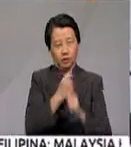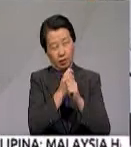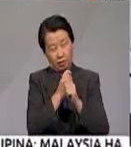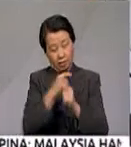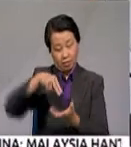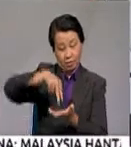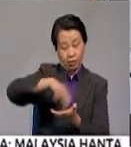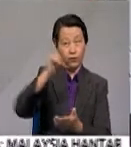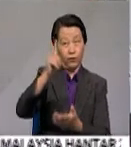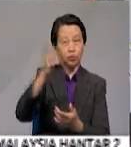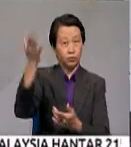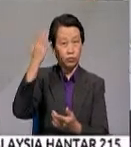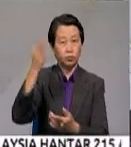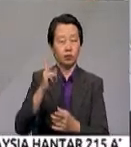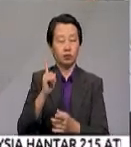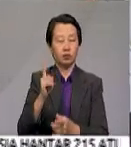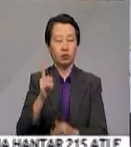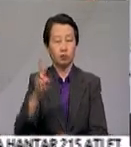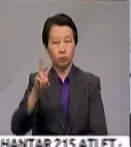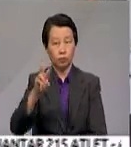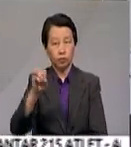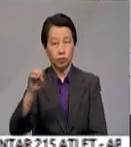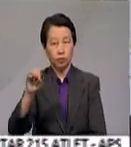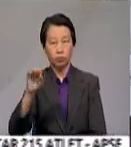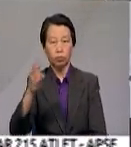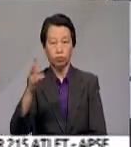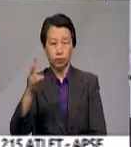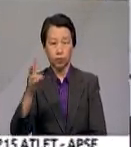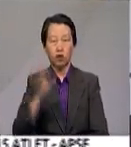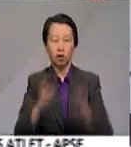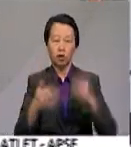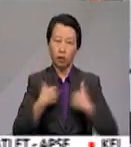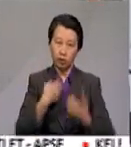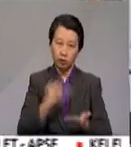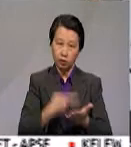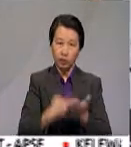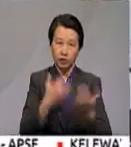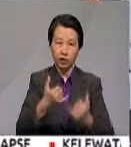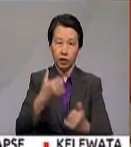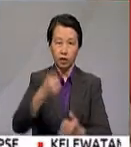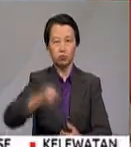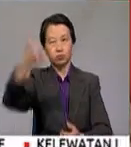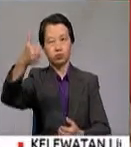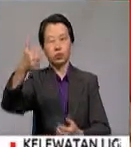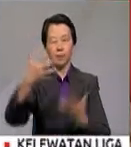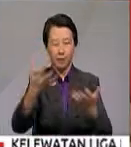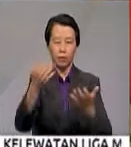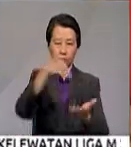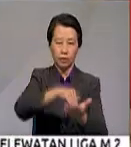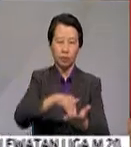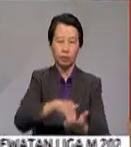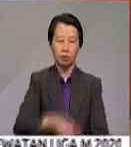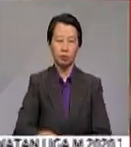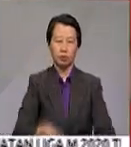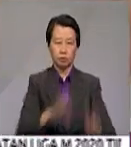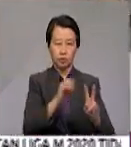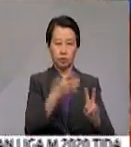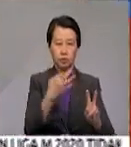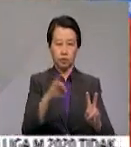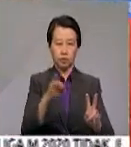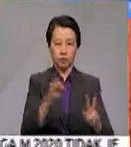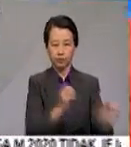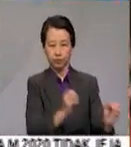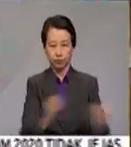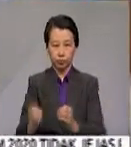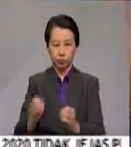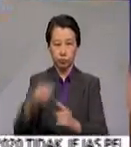kena Pintin. Fight lah untuk kalau ada rezeki nak pegang lagi lah. Tua di Selangor 2019 merupakan